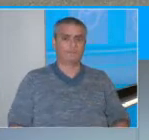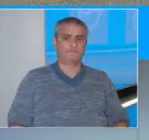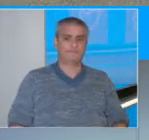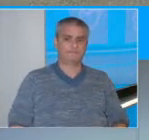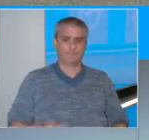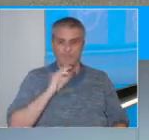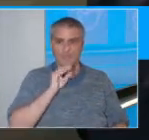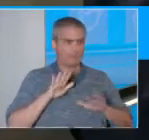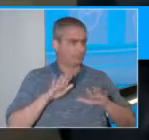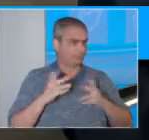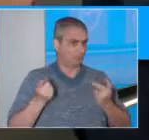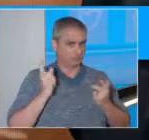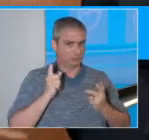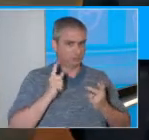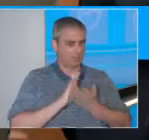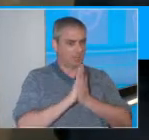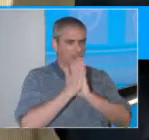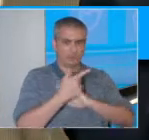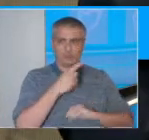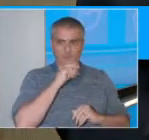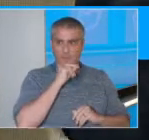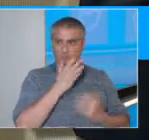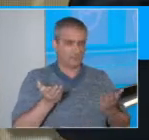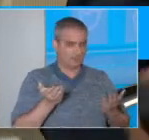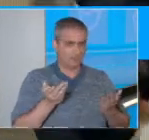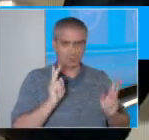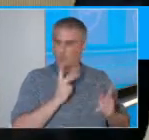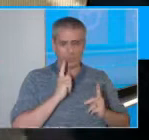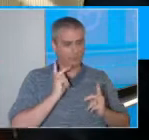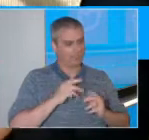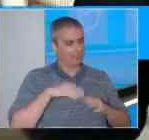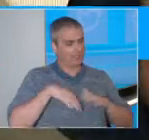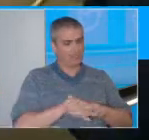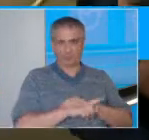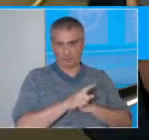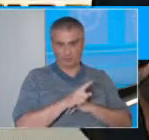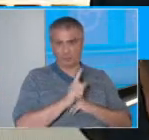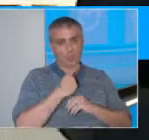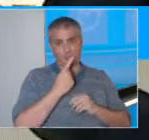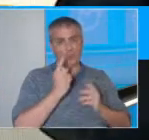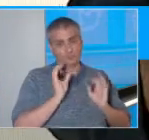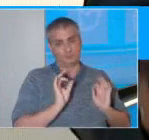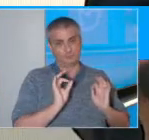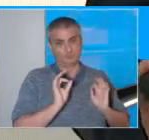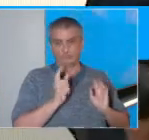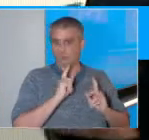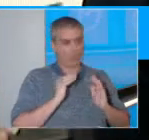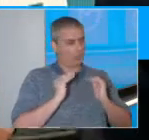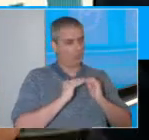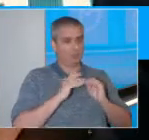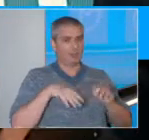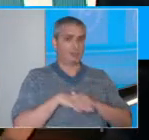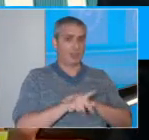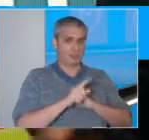מדבר כאן על ממשלה שצריכה להשתנות, אתה מדבר על זה שלא נכון לשבת תחת, לא, אתה לא אומר את זה במילים האלו, אבל שזה לא נכון לשבת